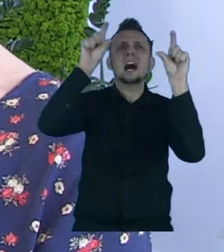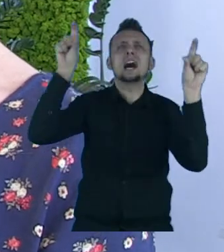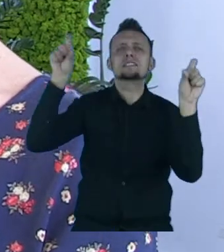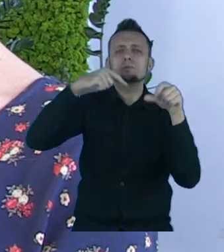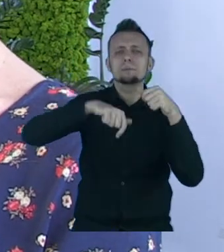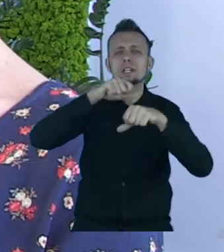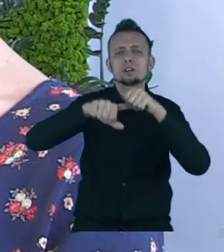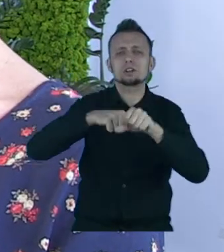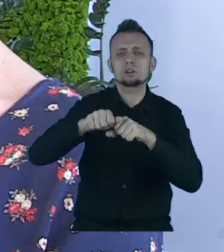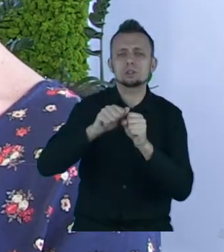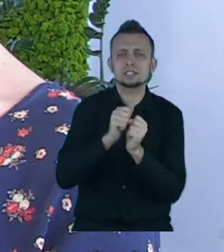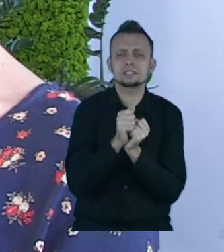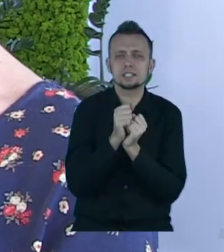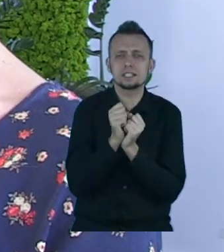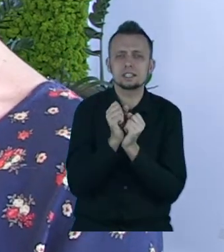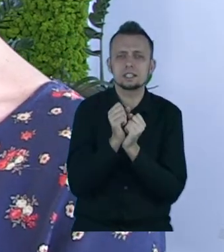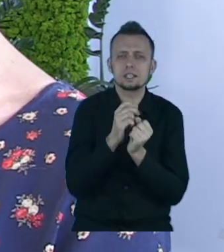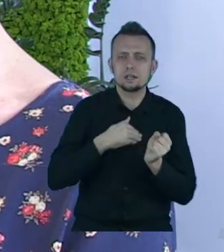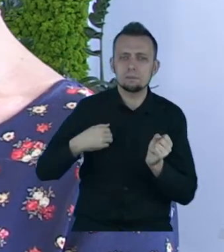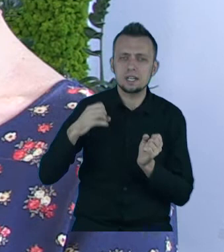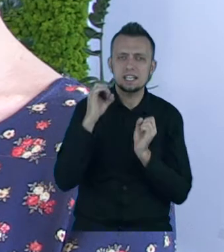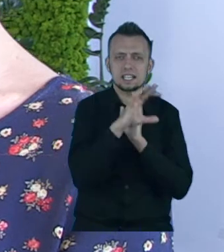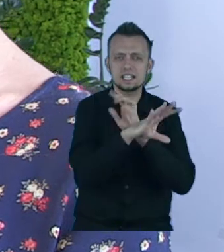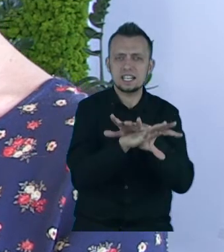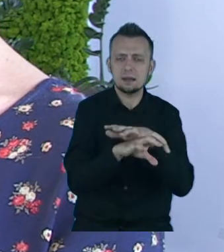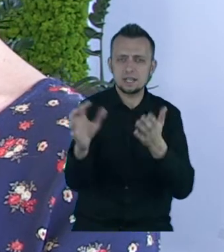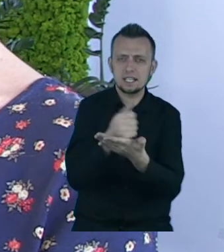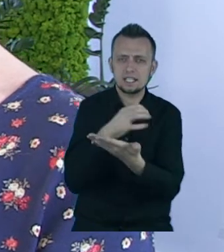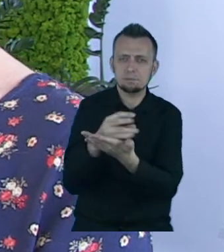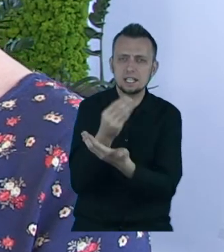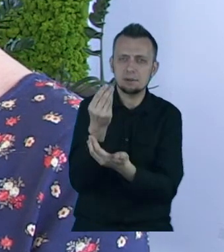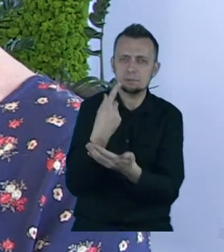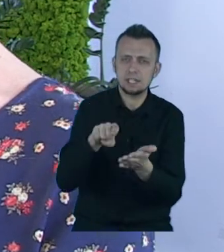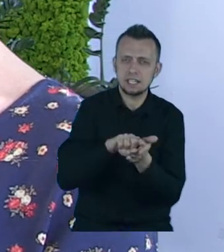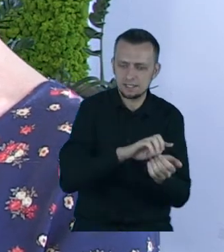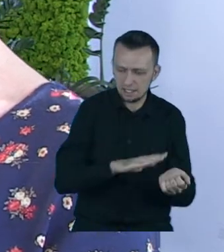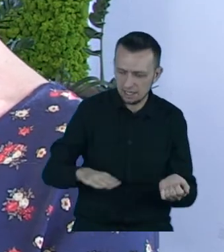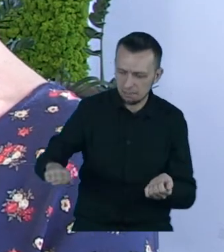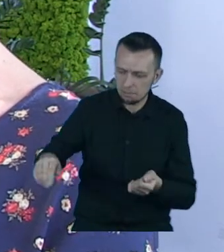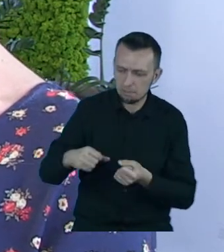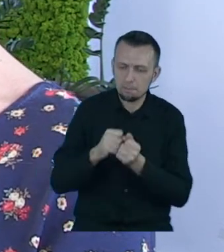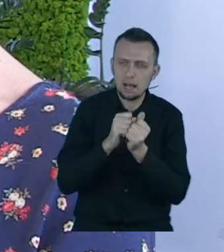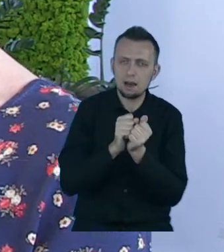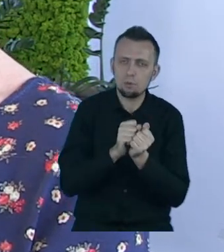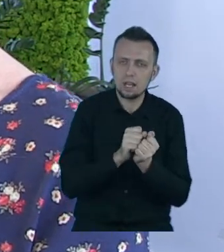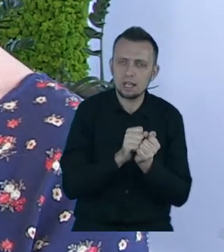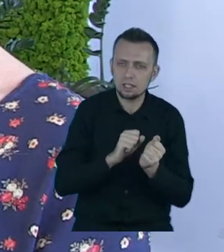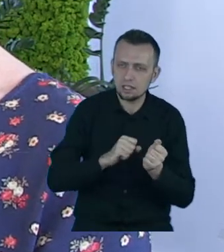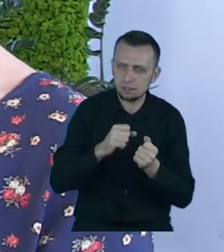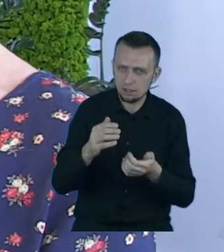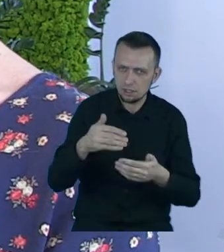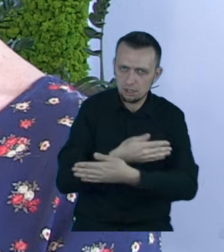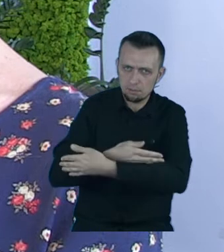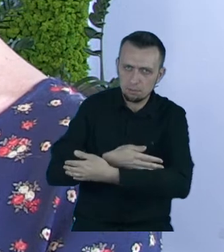jest to, że gramy dla dzieci małych, dla dzieci bez focha. Czyli zbieramy na sprzęt medyczny dla dzieci w młodszym